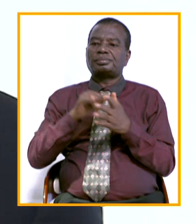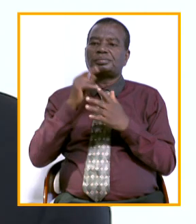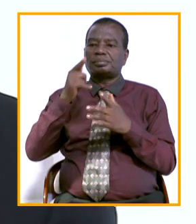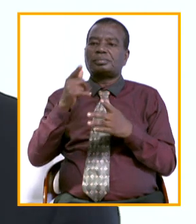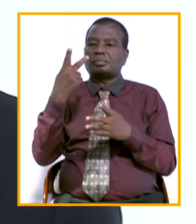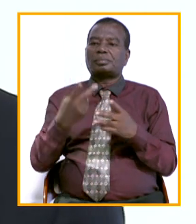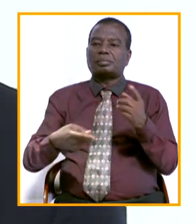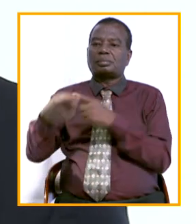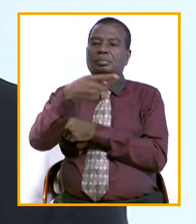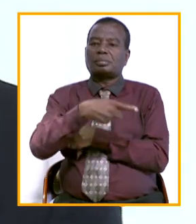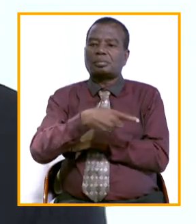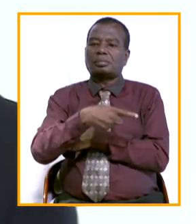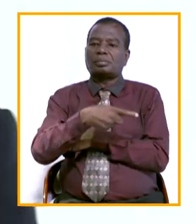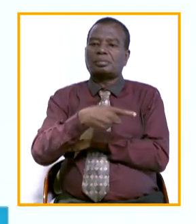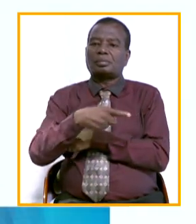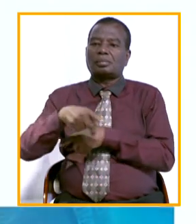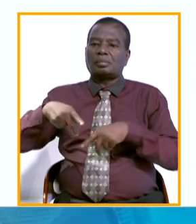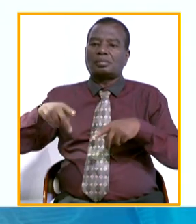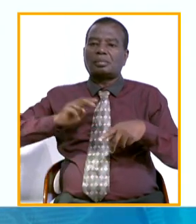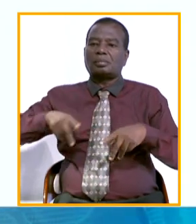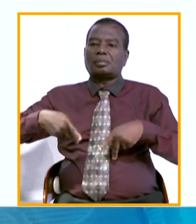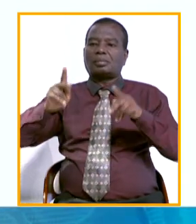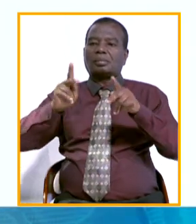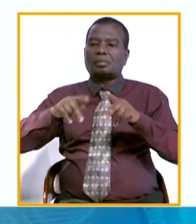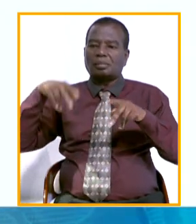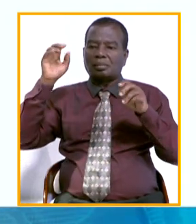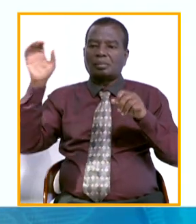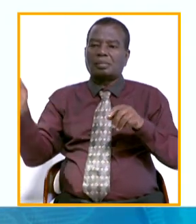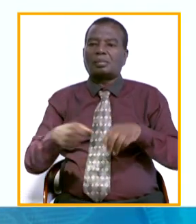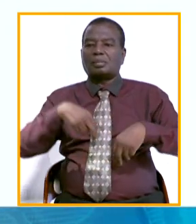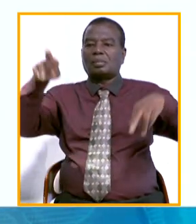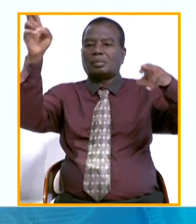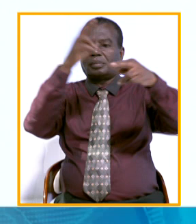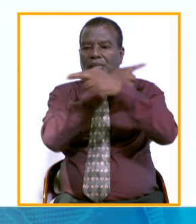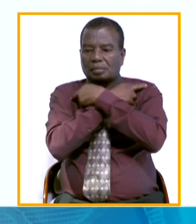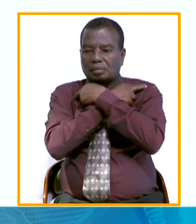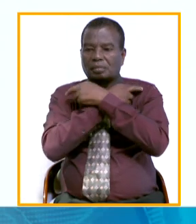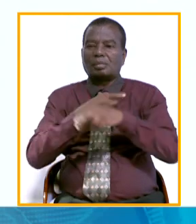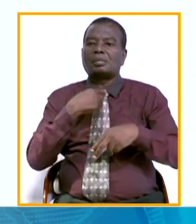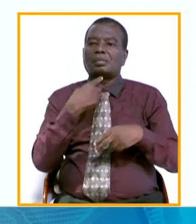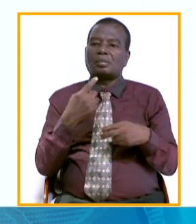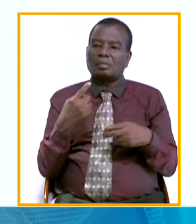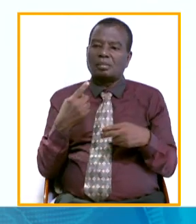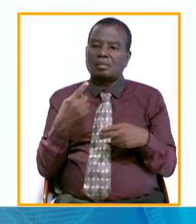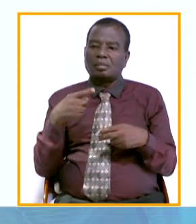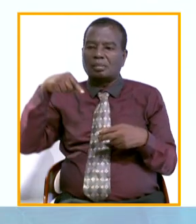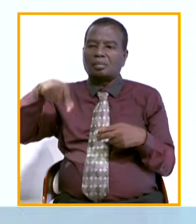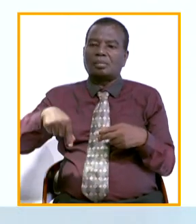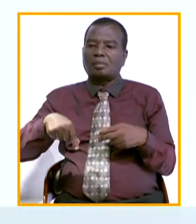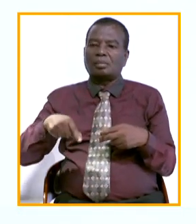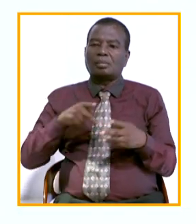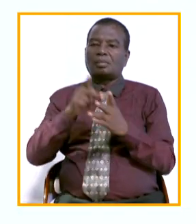de deux jours nous a permis de prendre une pause et nous assurer que